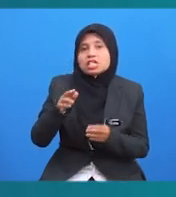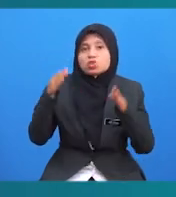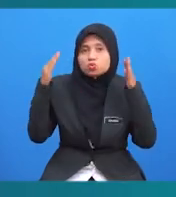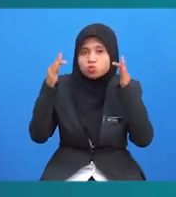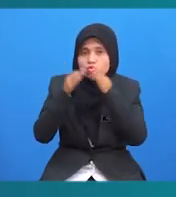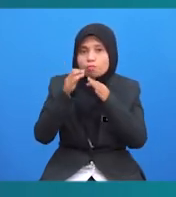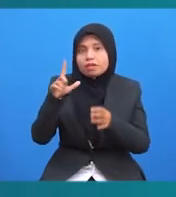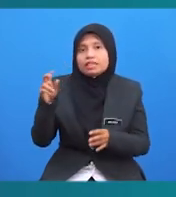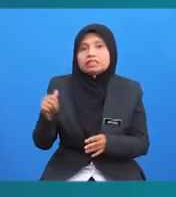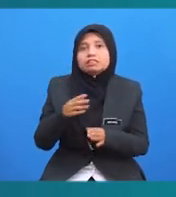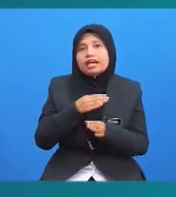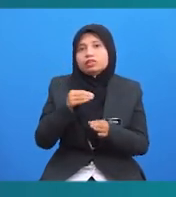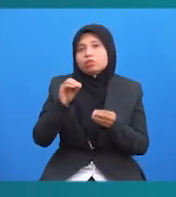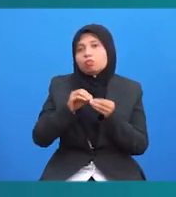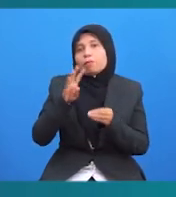keempat adalah micro lens.